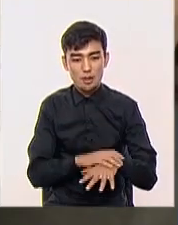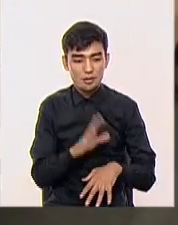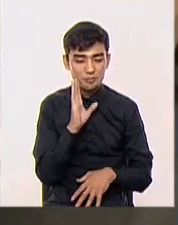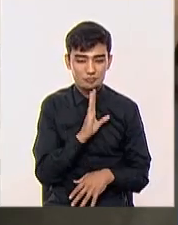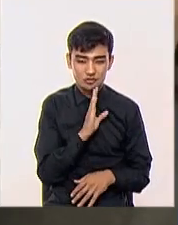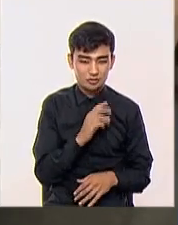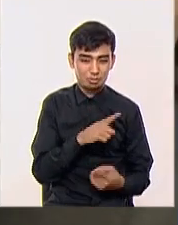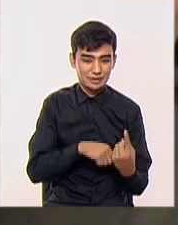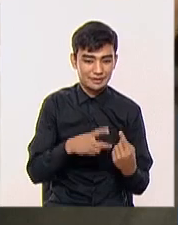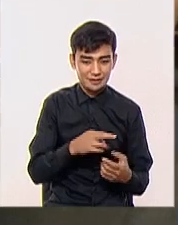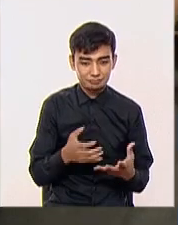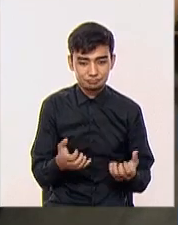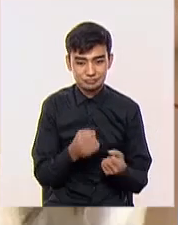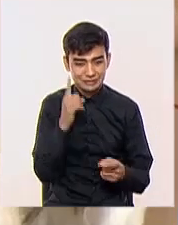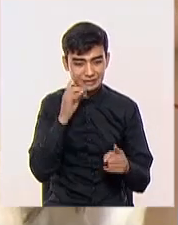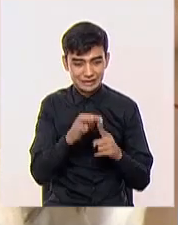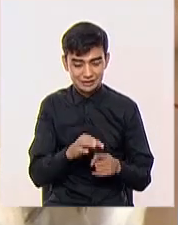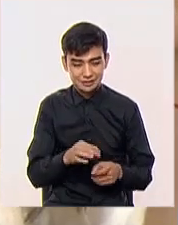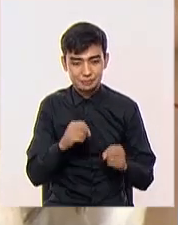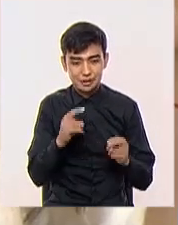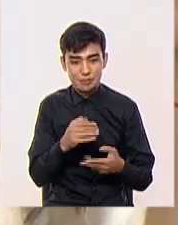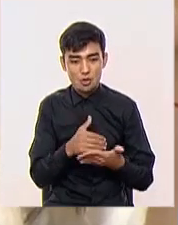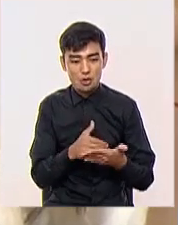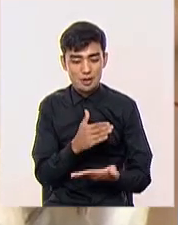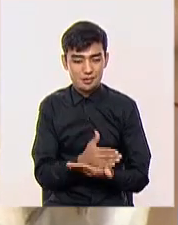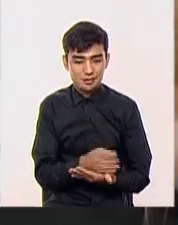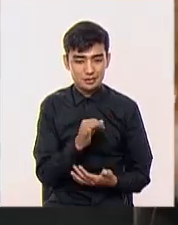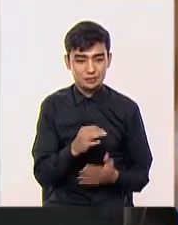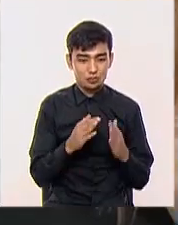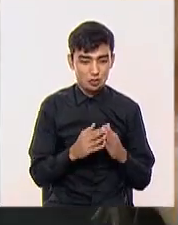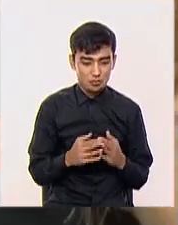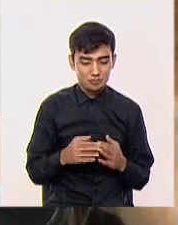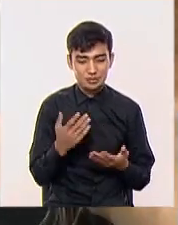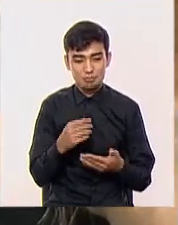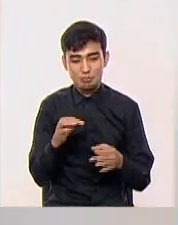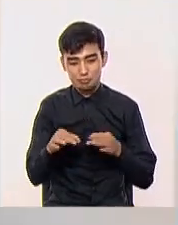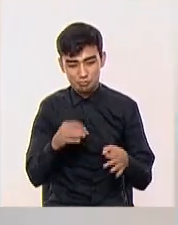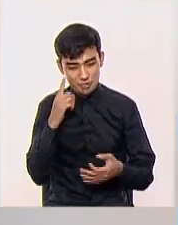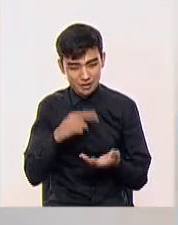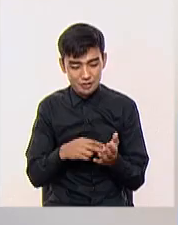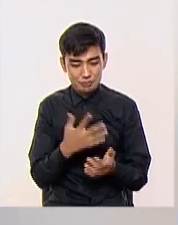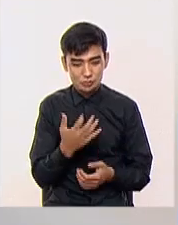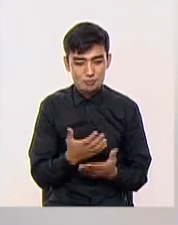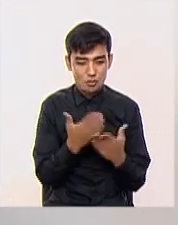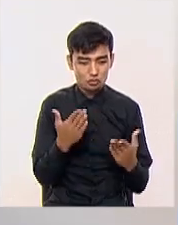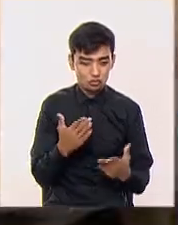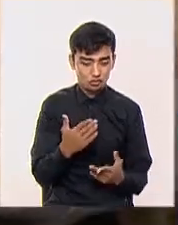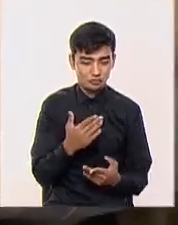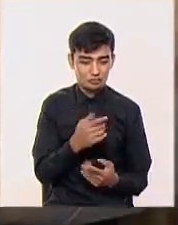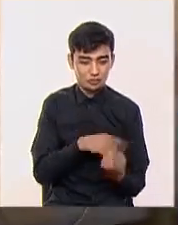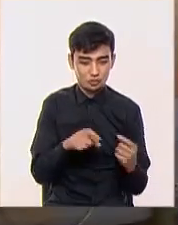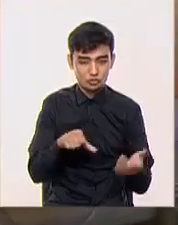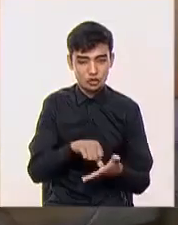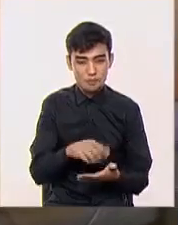әйелдер үлесін арттырып қолдауға бағытталған жеке бағдарламасы барын айтты. Игі жобаға соңғы 5 жылда 500-ге жуық кәсіпкер қатысыпты. Сөйтіп олар 5